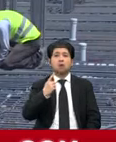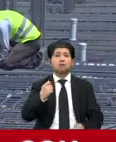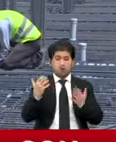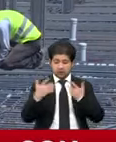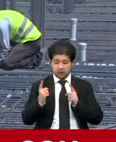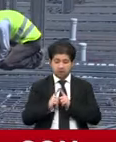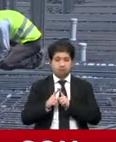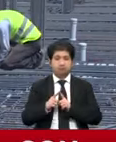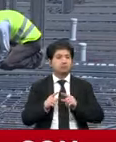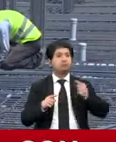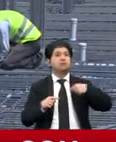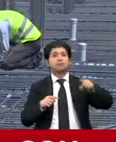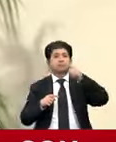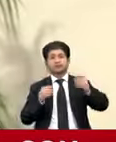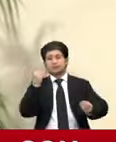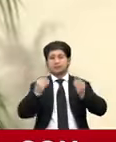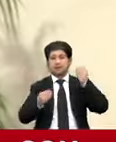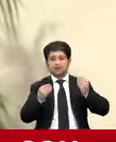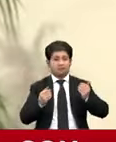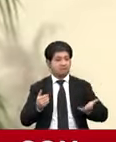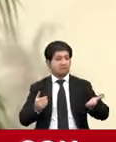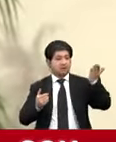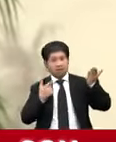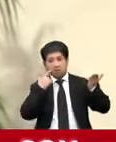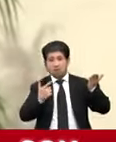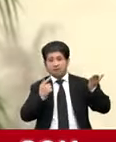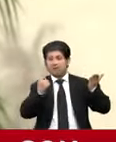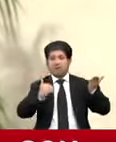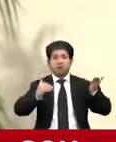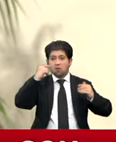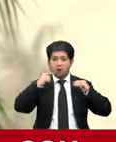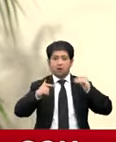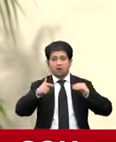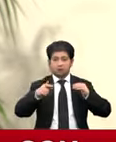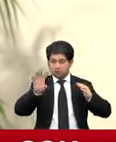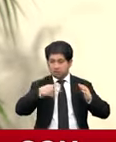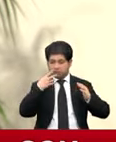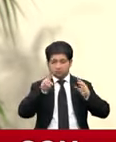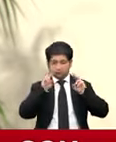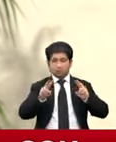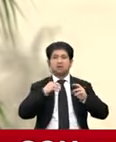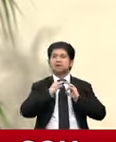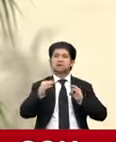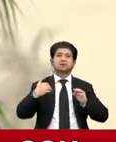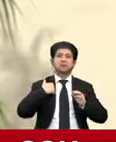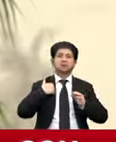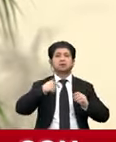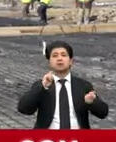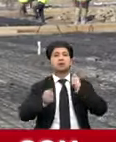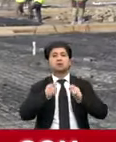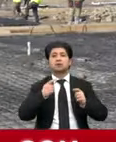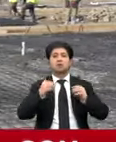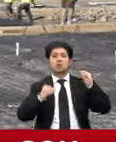maliyettir. Piyasadaki oluşan talep fazlası çimento fiyatlarını bugüne kadarki tablolara baktığımızda hiçbir zaman